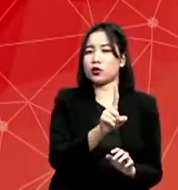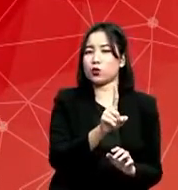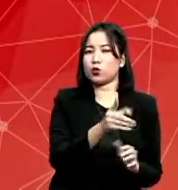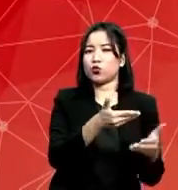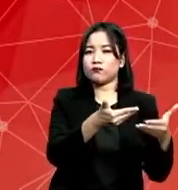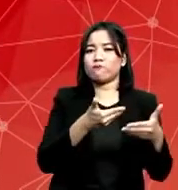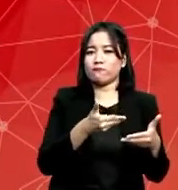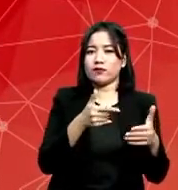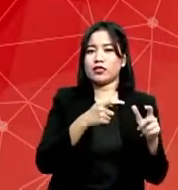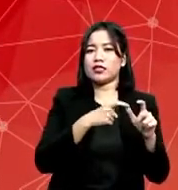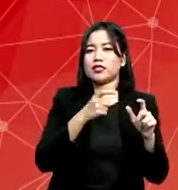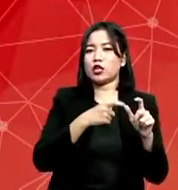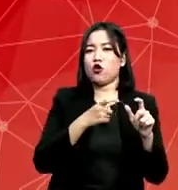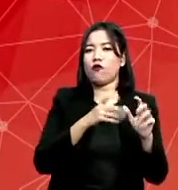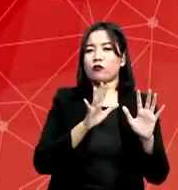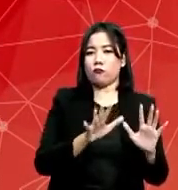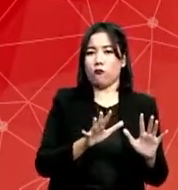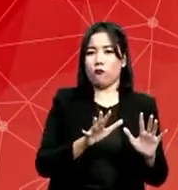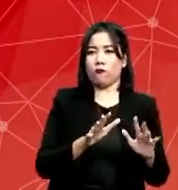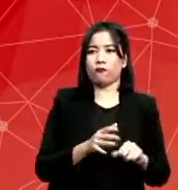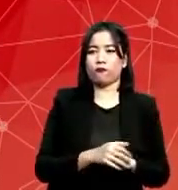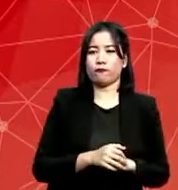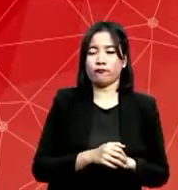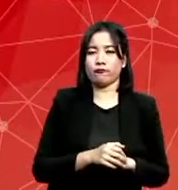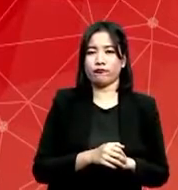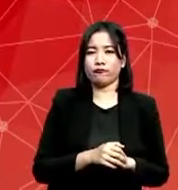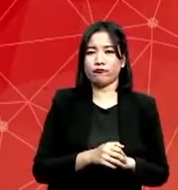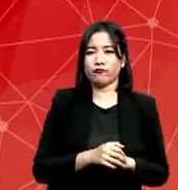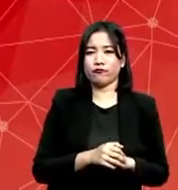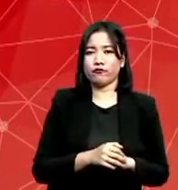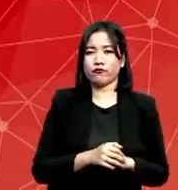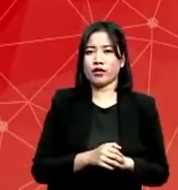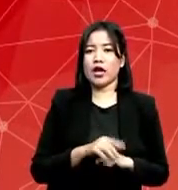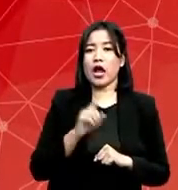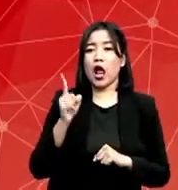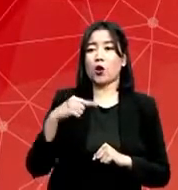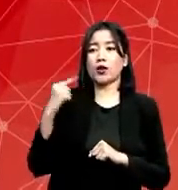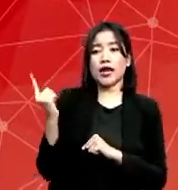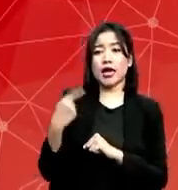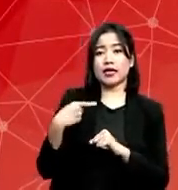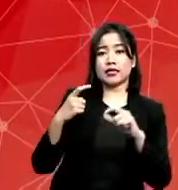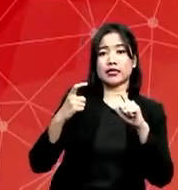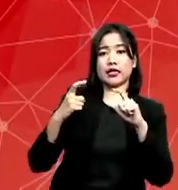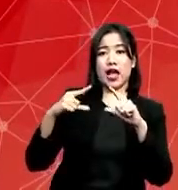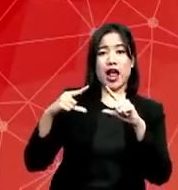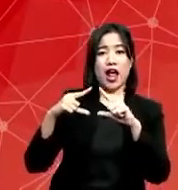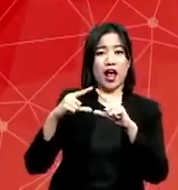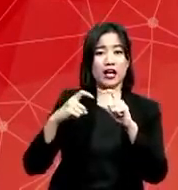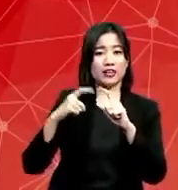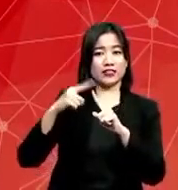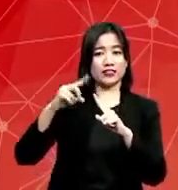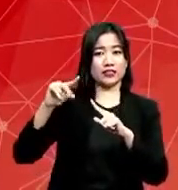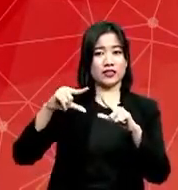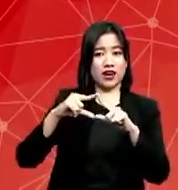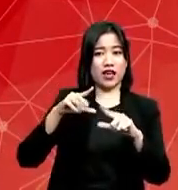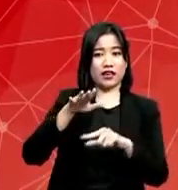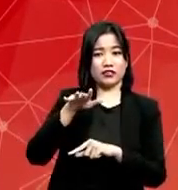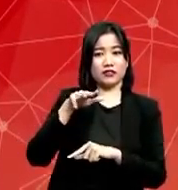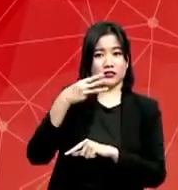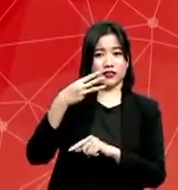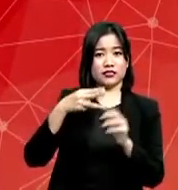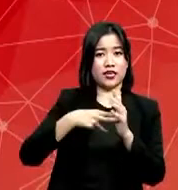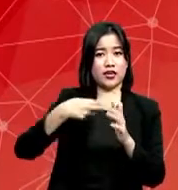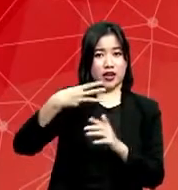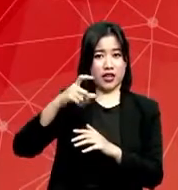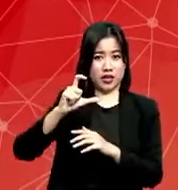satu penyedia. Kemudian dari AstraZeneca melalui skema multilateral